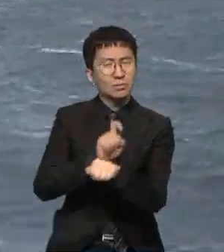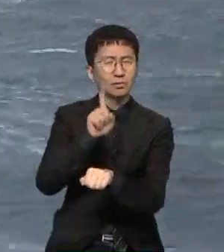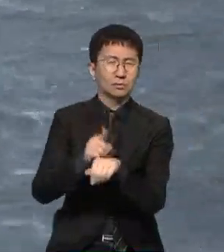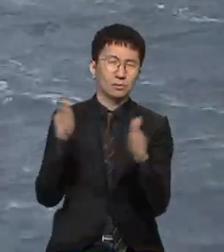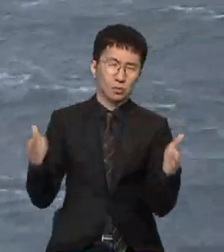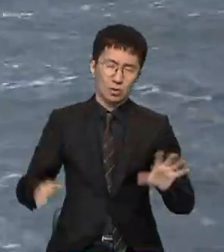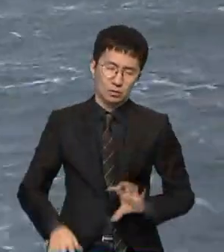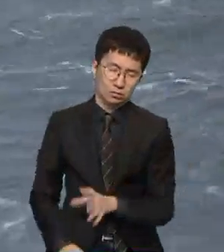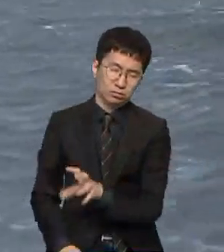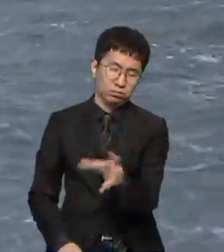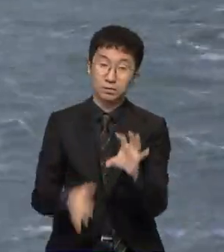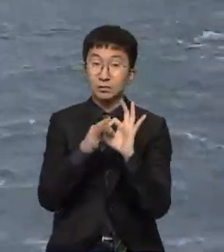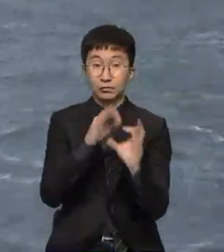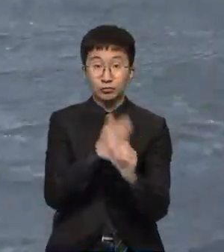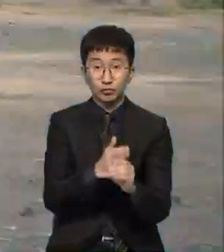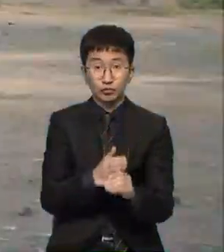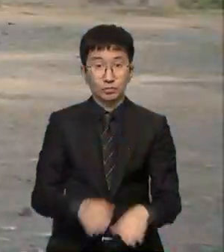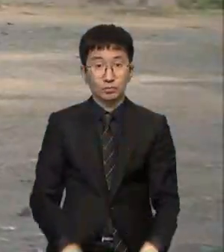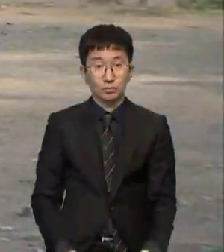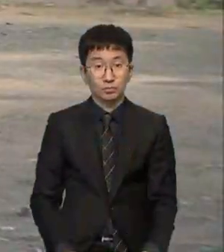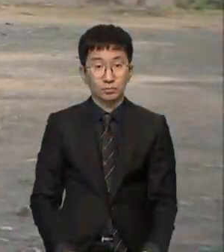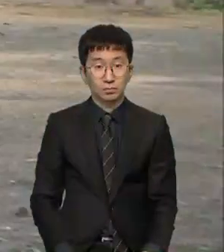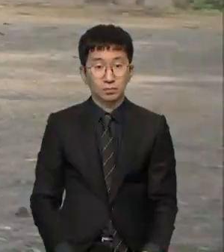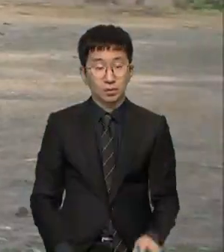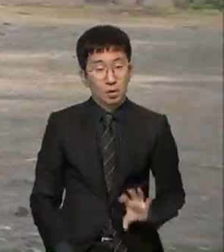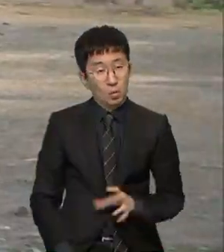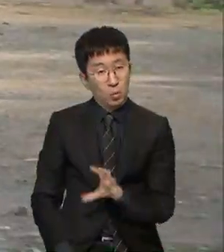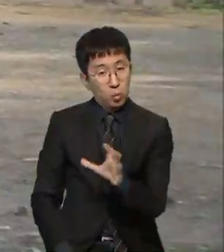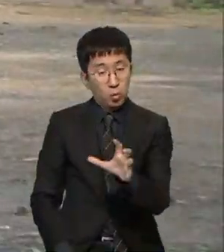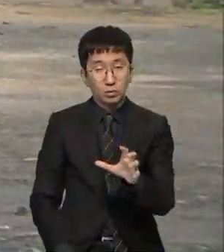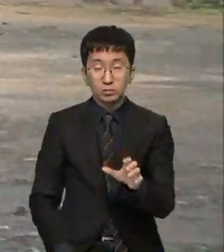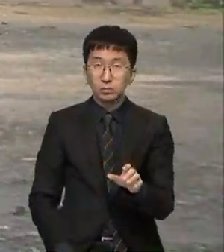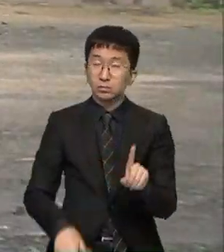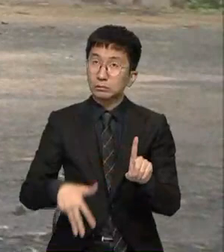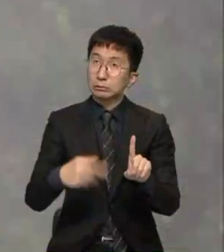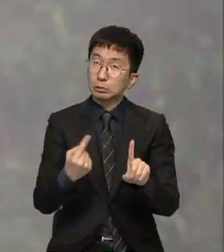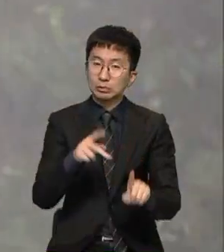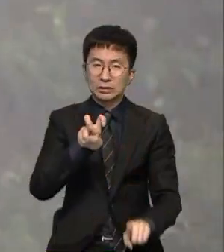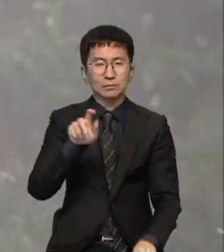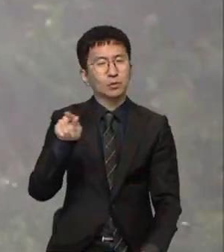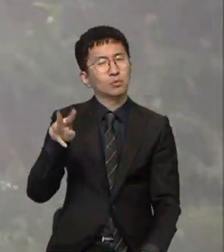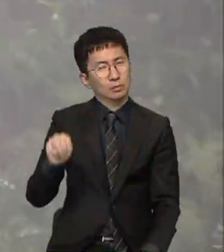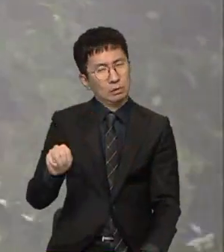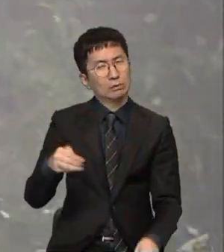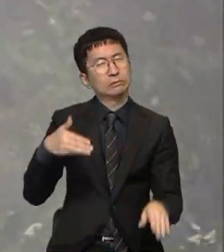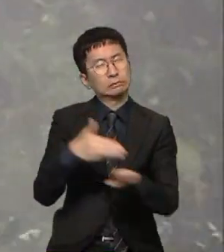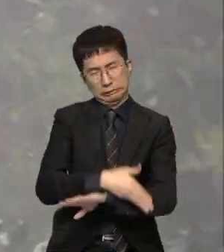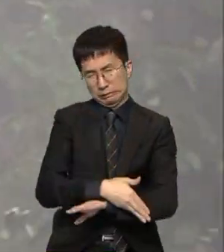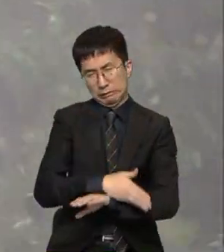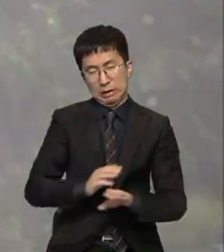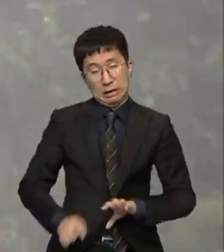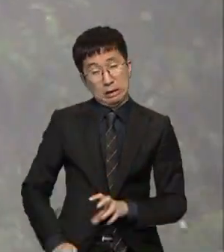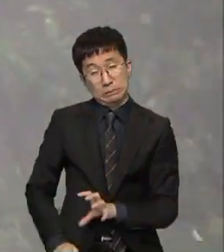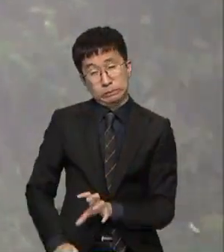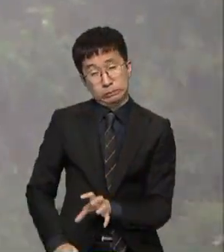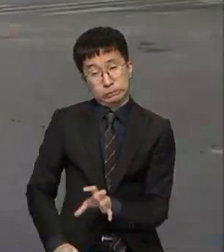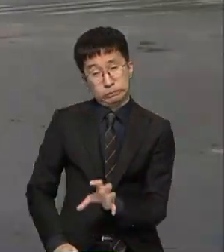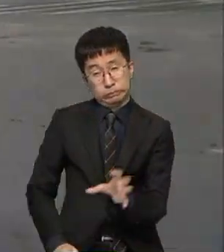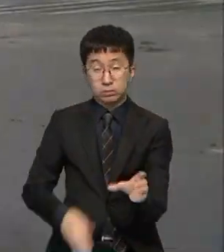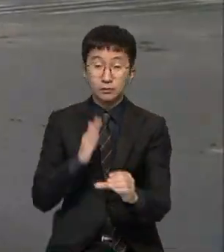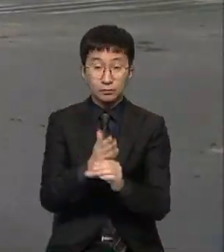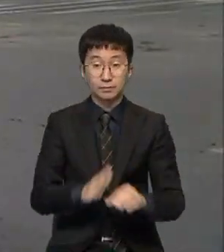있습니다. 이동속도와 최대 풍속 모두 초속 20km대로 떨어져 천천히 한반도를 지나는 중입니다.